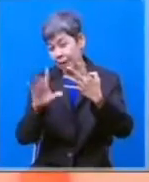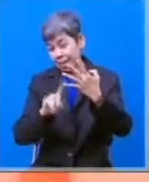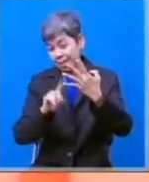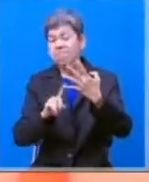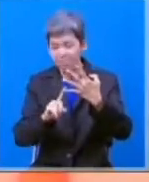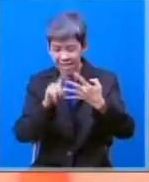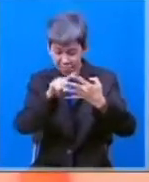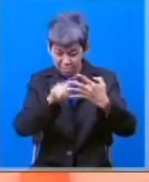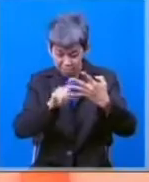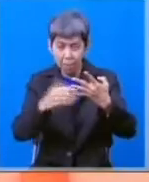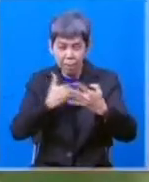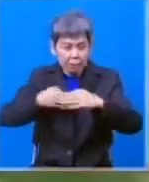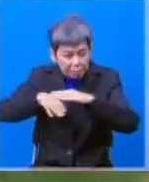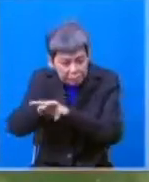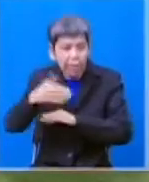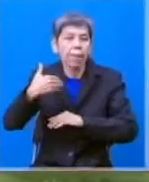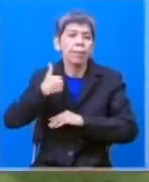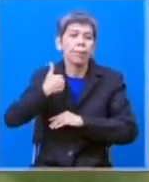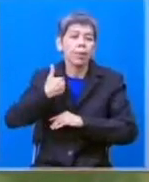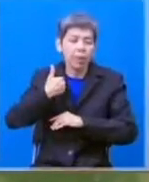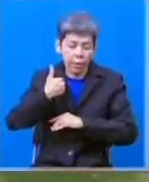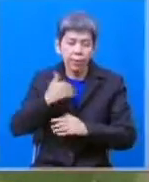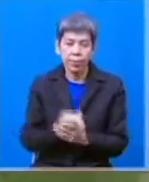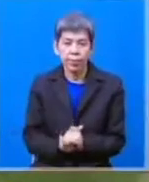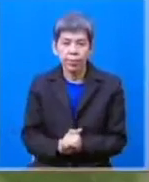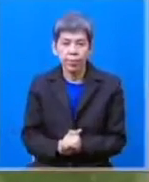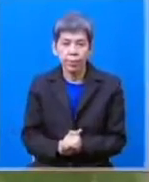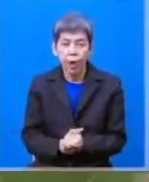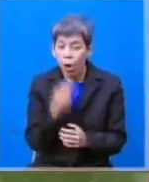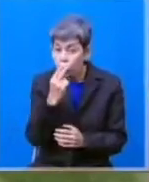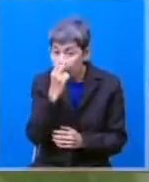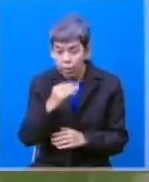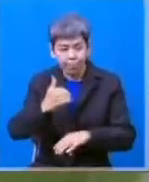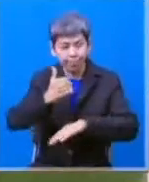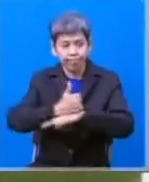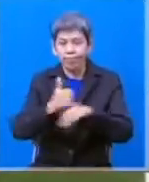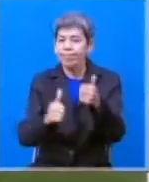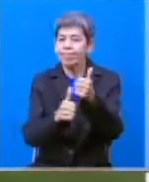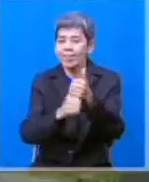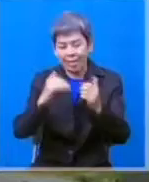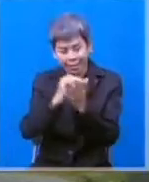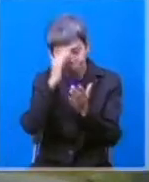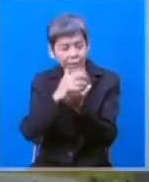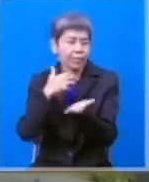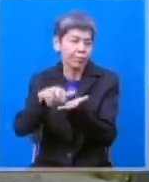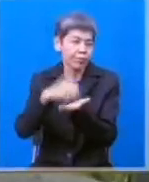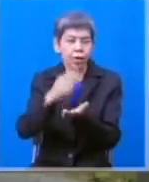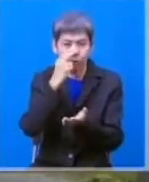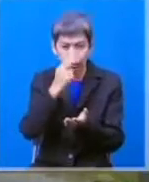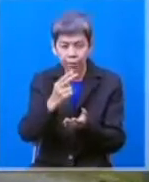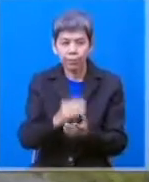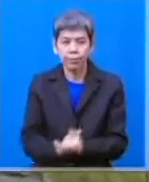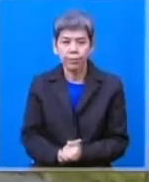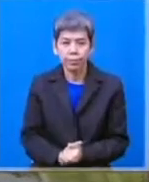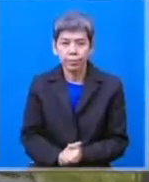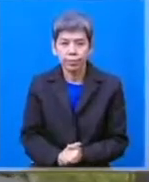อมรับว่ามีบางส่วนได้หลบหนีเดินทางออกนอกประเทศไปแล้วเดี๋ยวเราไปฟังเสียงของผู้ช่วยผู้บัญชาการตำรวจแห่งชาติพูดในประเด็นนี้กันครับ